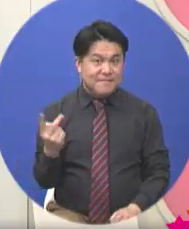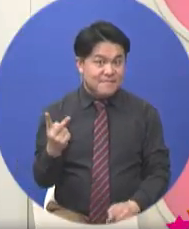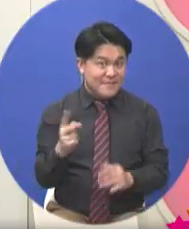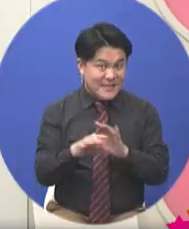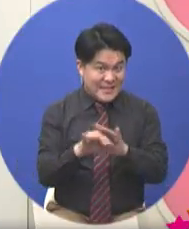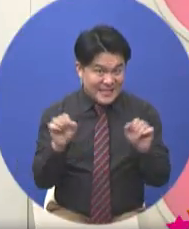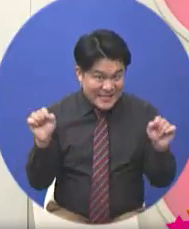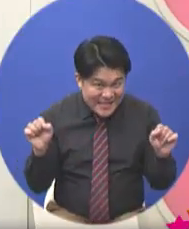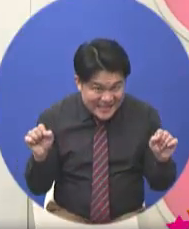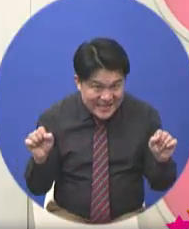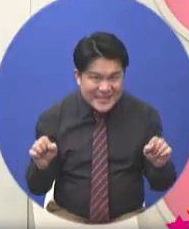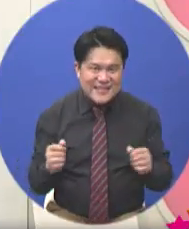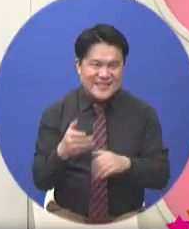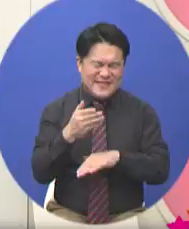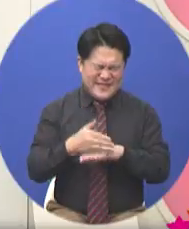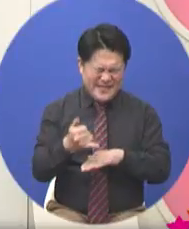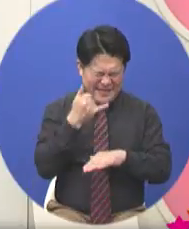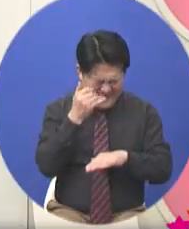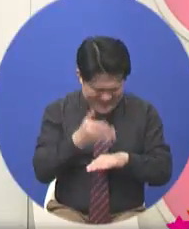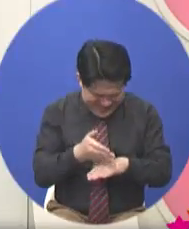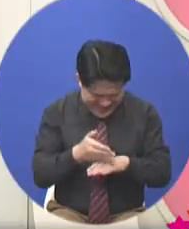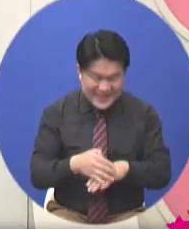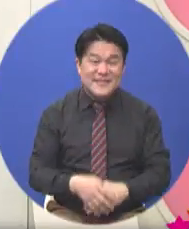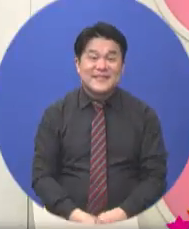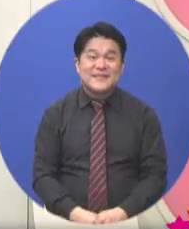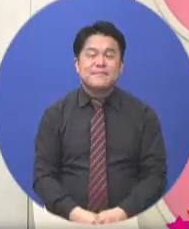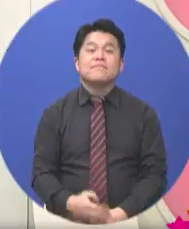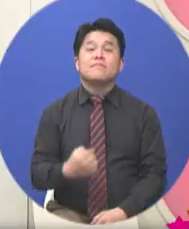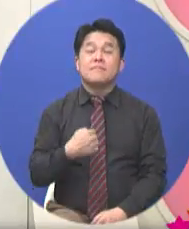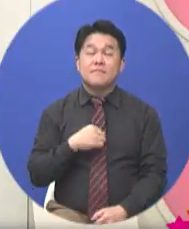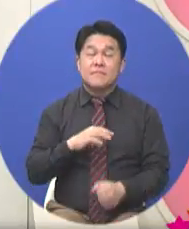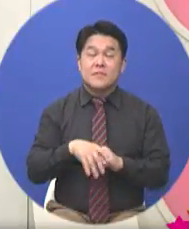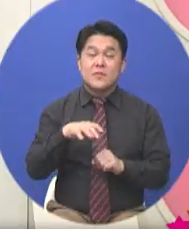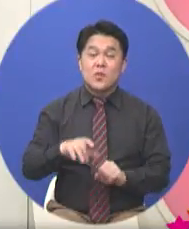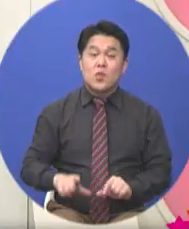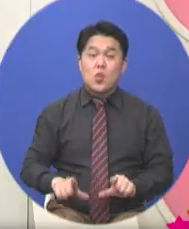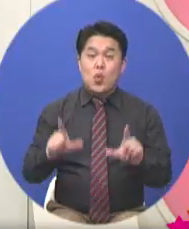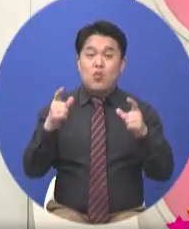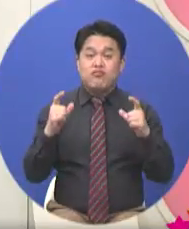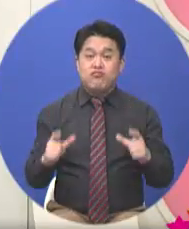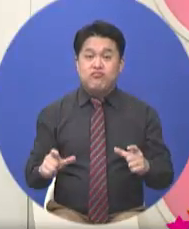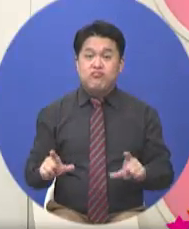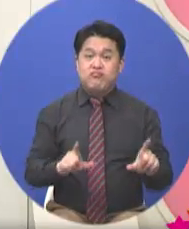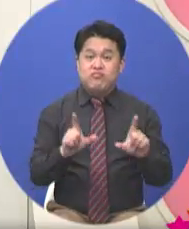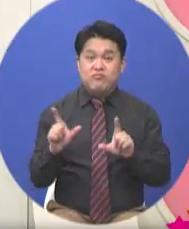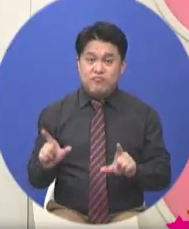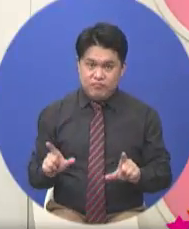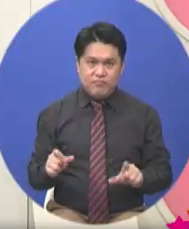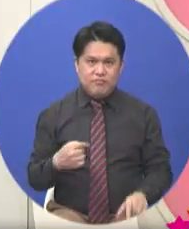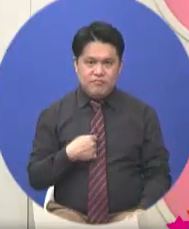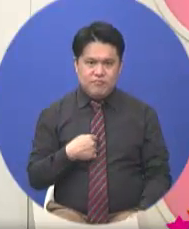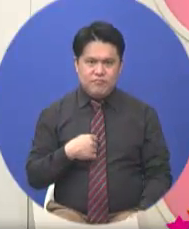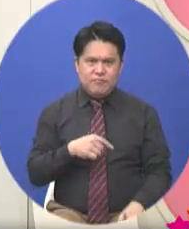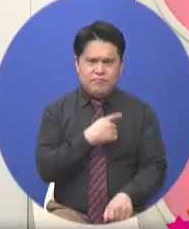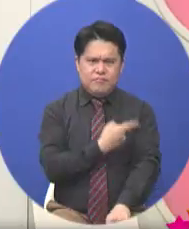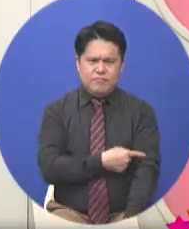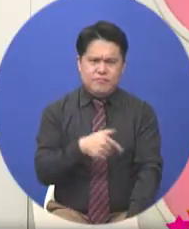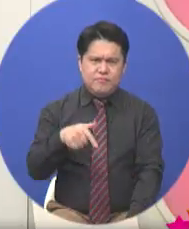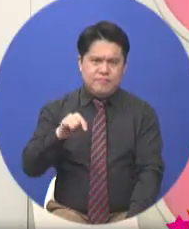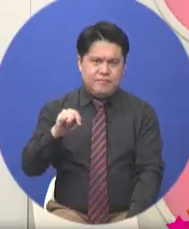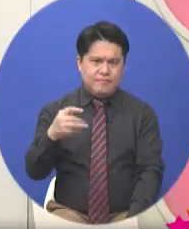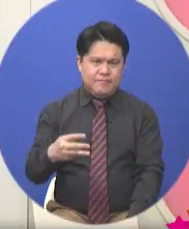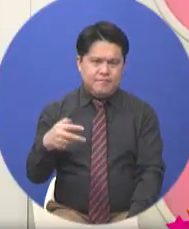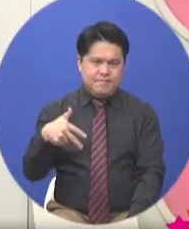감사합니다. 감사합니다. 전화 주셔서. 저는 그 대구 동구에 78층에 네. 사는 권길전이라고